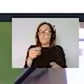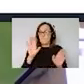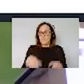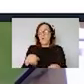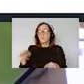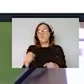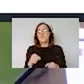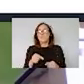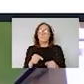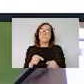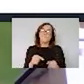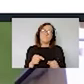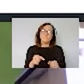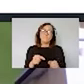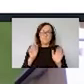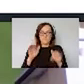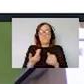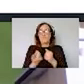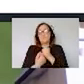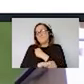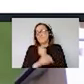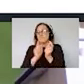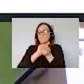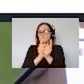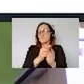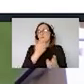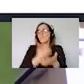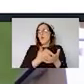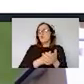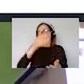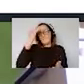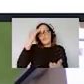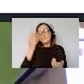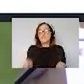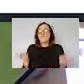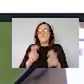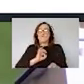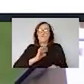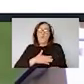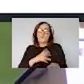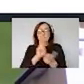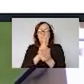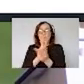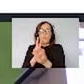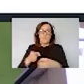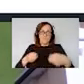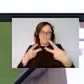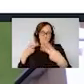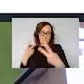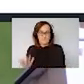faktycznie, to mogę zastosować jako swoją wiedzę do tworzenia mojego własnego spotkania i